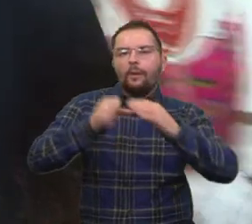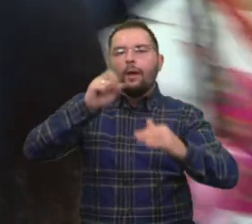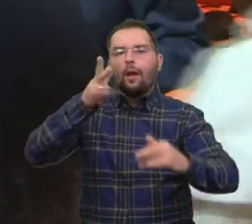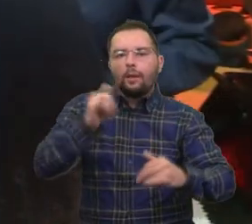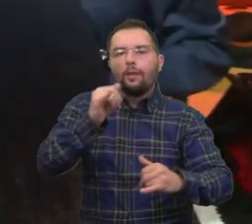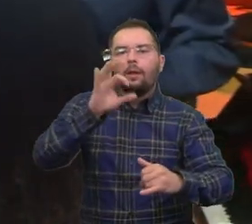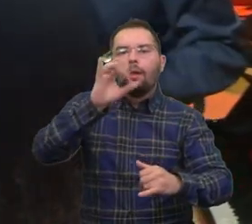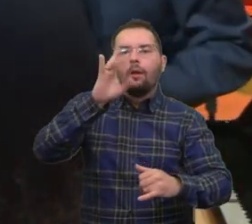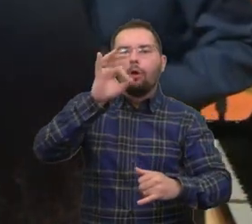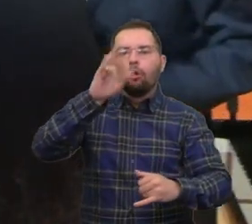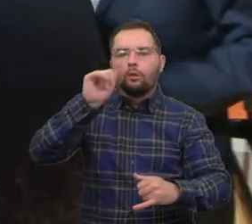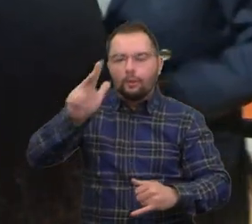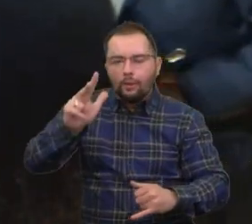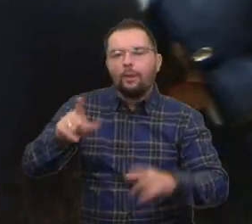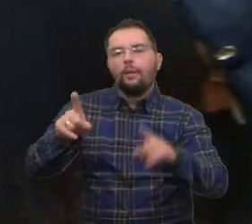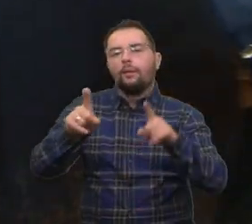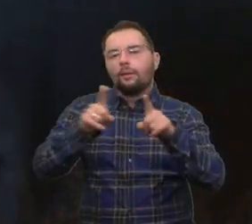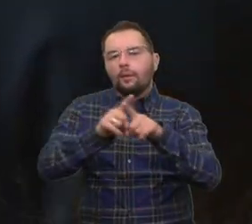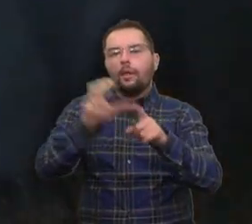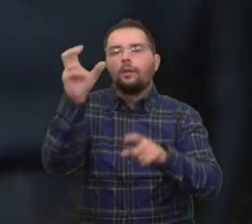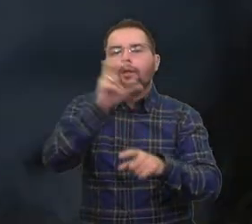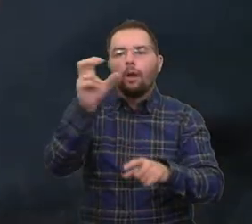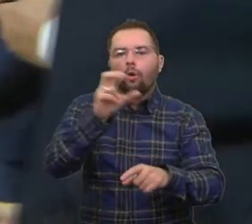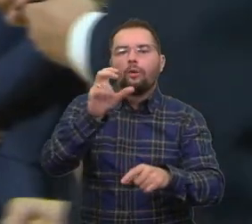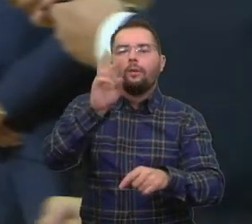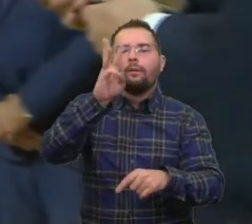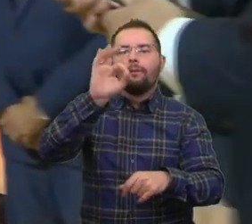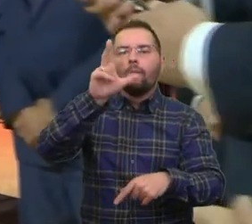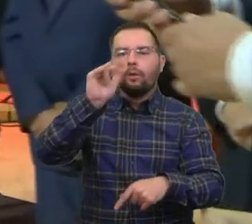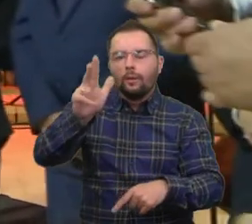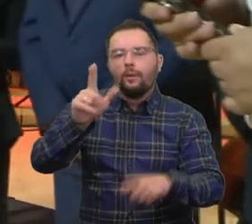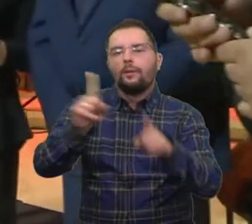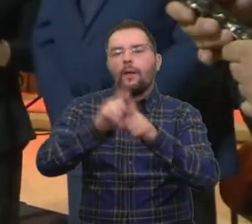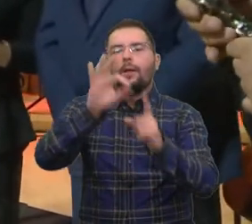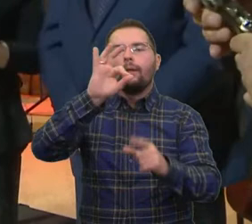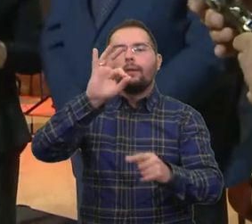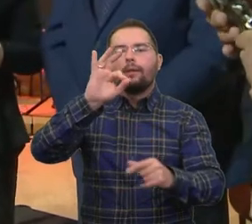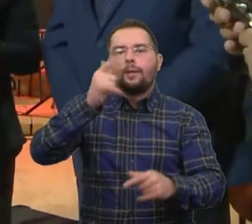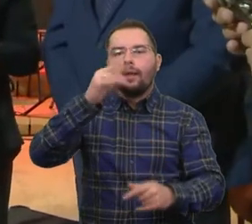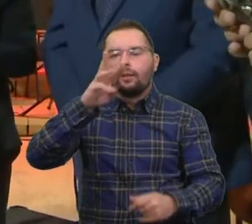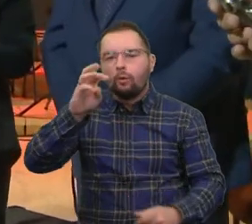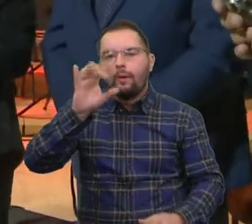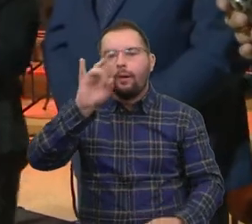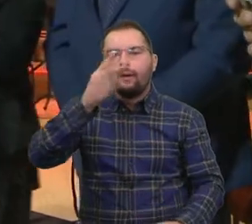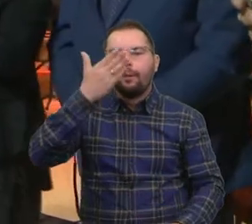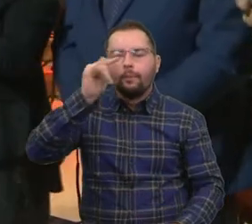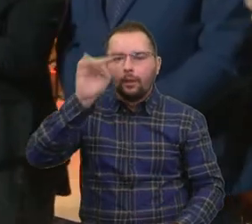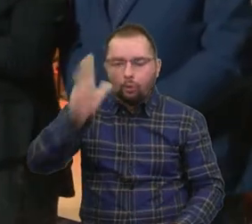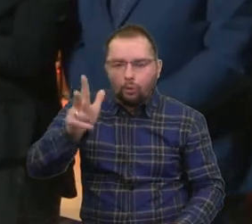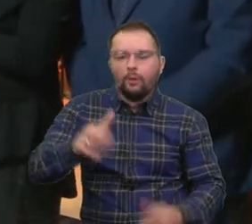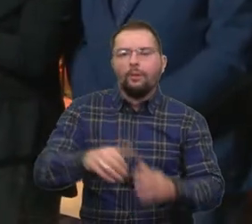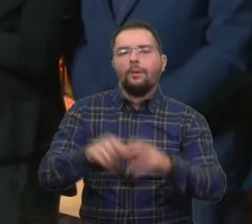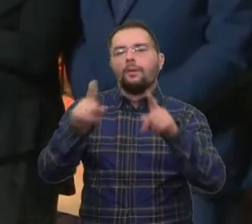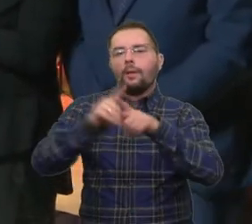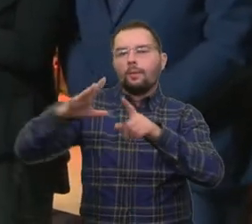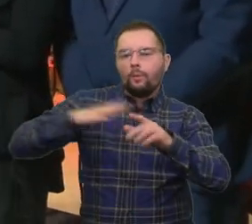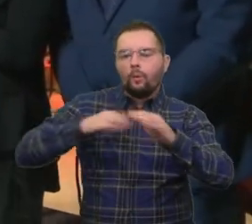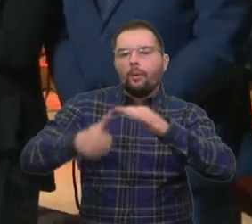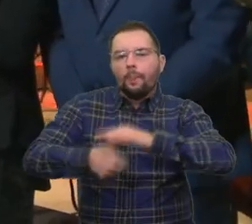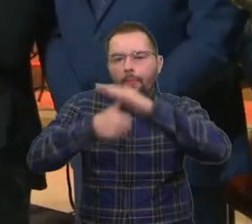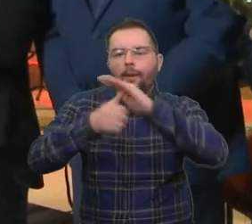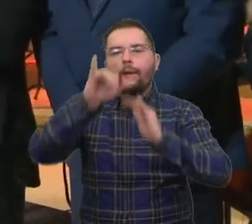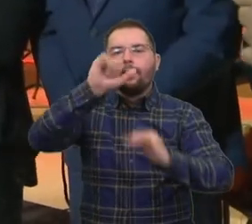Andrzeja Gościniaka, pana Grzegorza Wolnika, pana Stanisława Gmitruka. Statuetkę odbierze także były przewodniczący